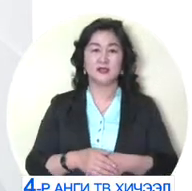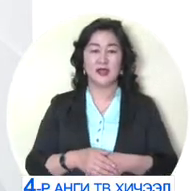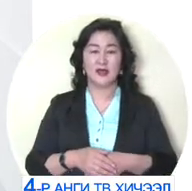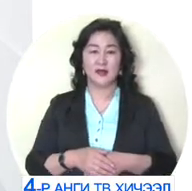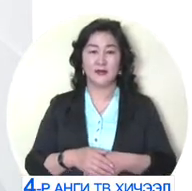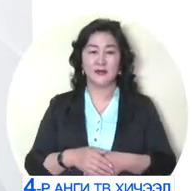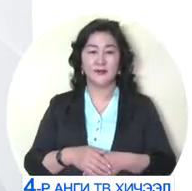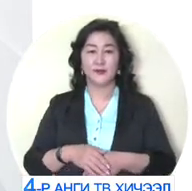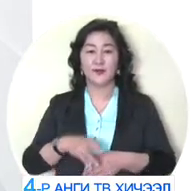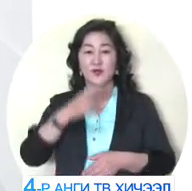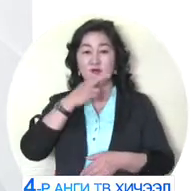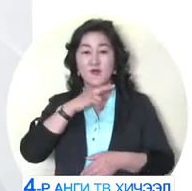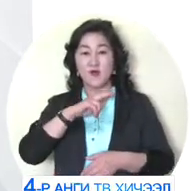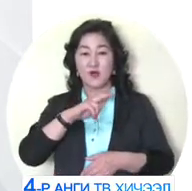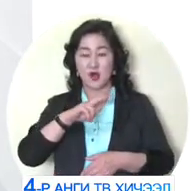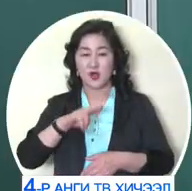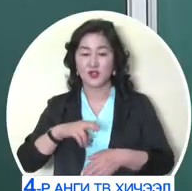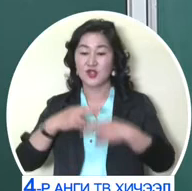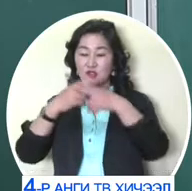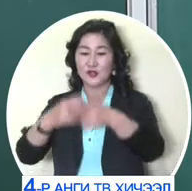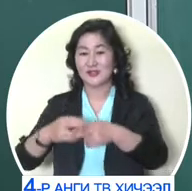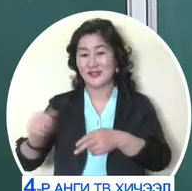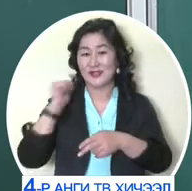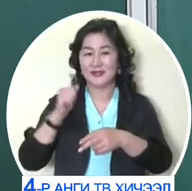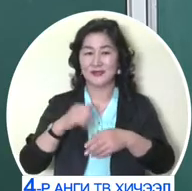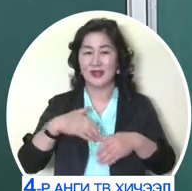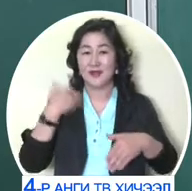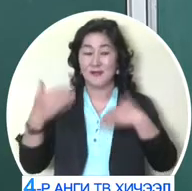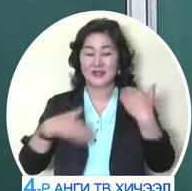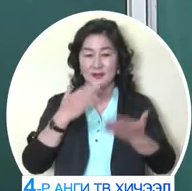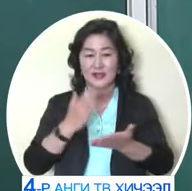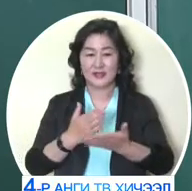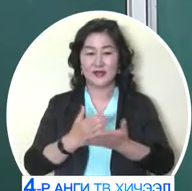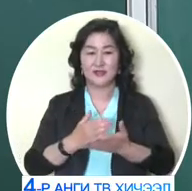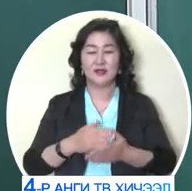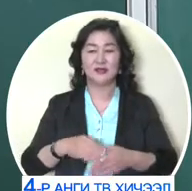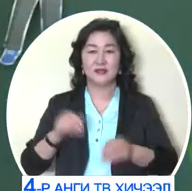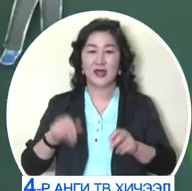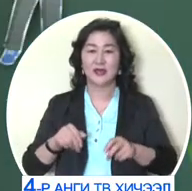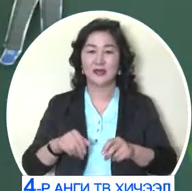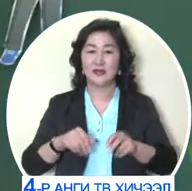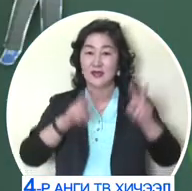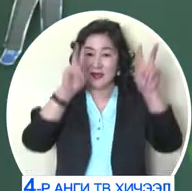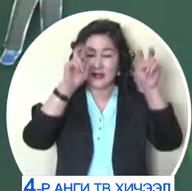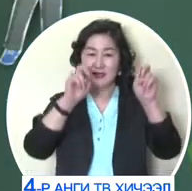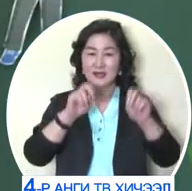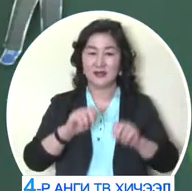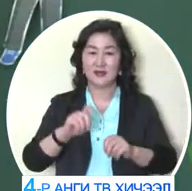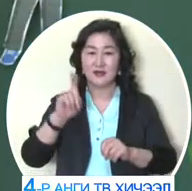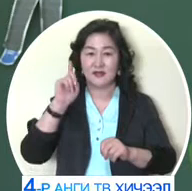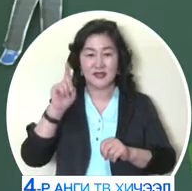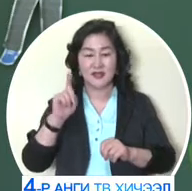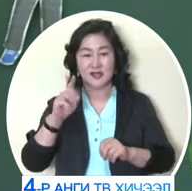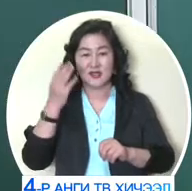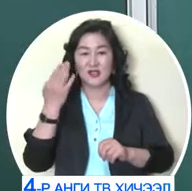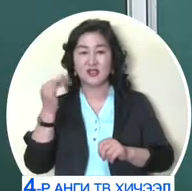чадсандаа маш их баярлсан. За тэгвэл энхүү дэлбээт цэцэг гэсэн ихтэр нэгэн шидтэн хүүд хүсэл